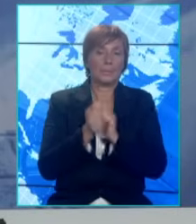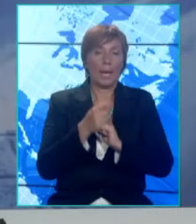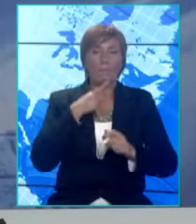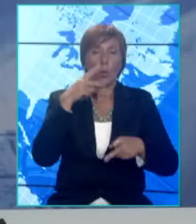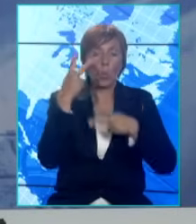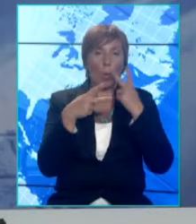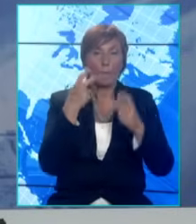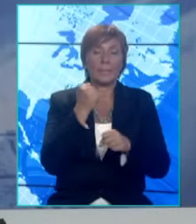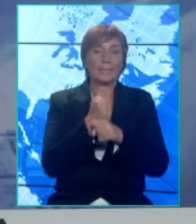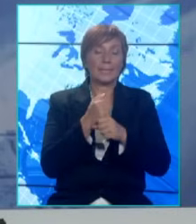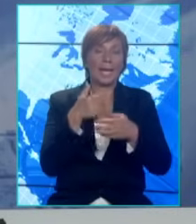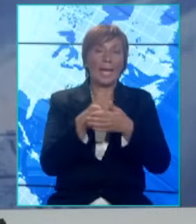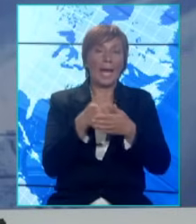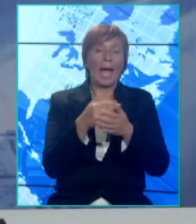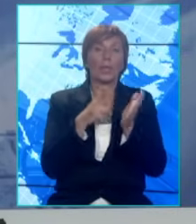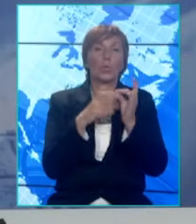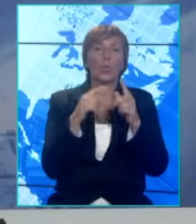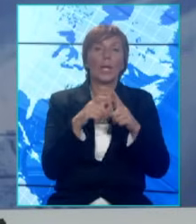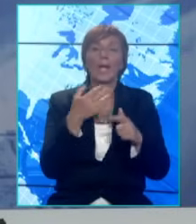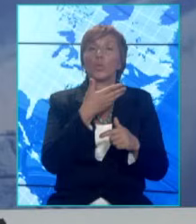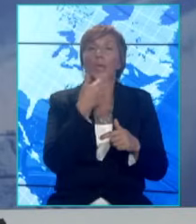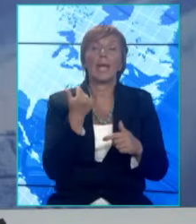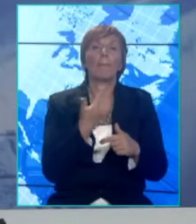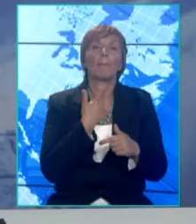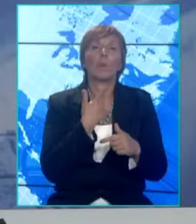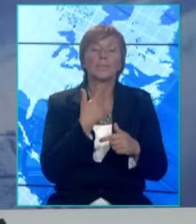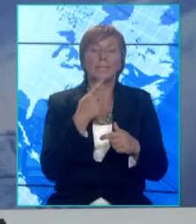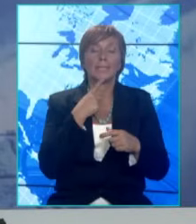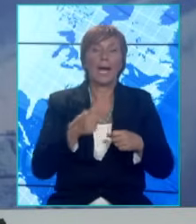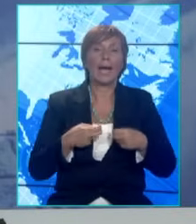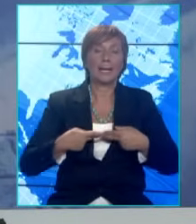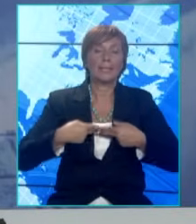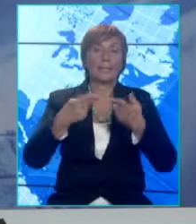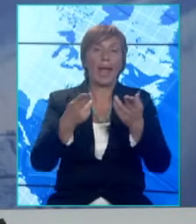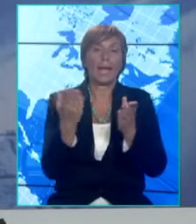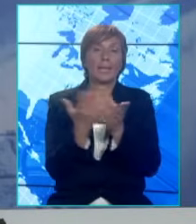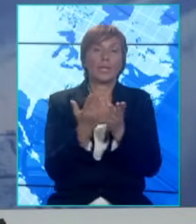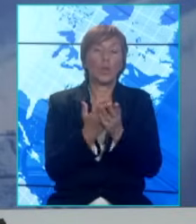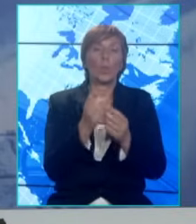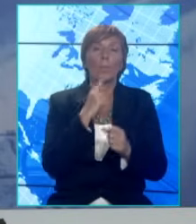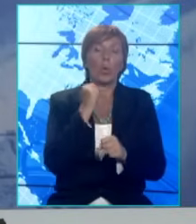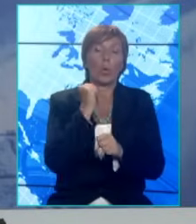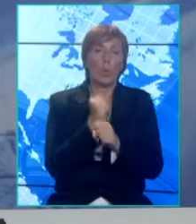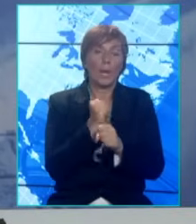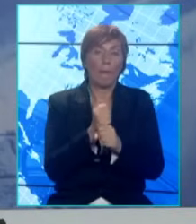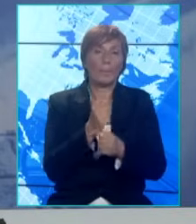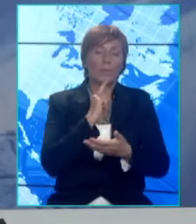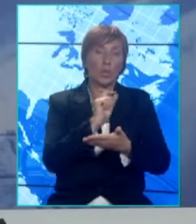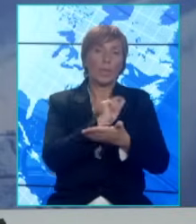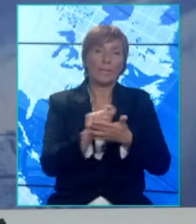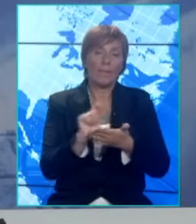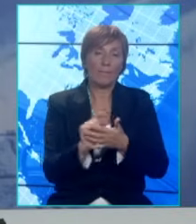sa NATO, nemamo suglasnost za slanje dokumenta koji je urađen, definiran